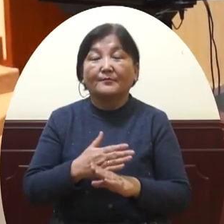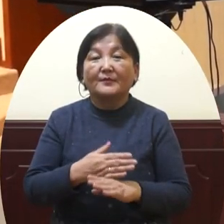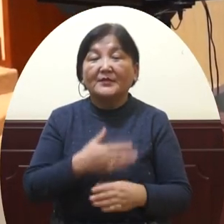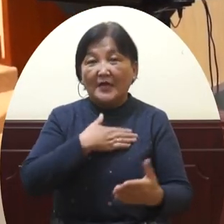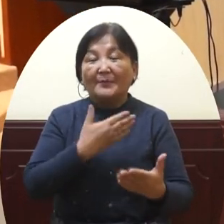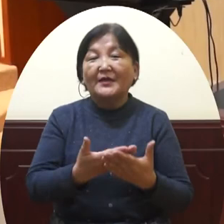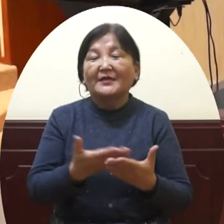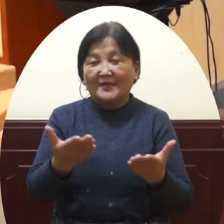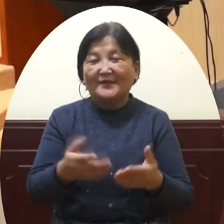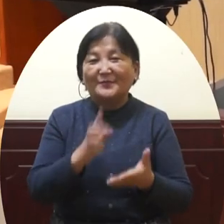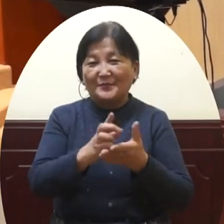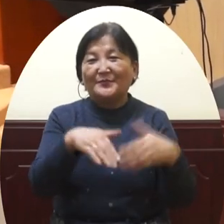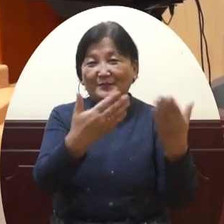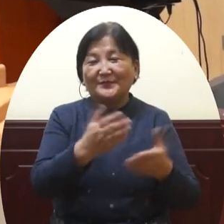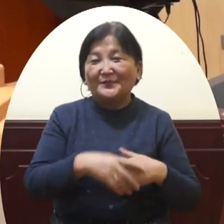За баярлалаа.